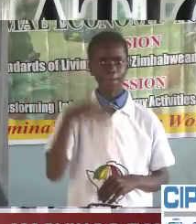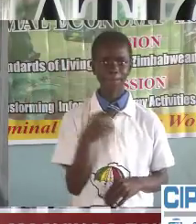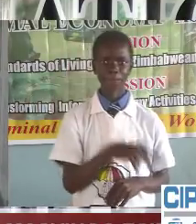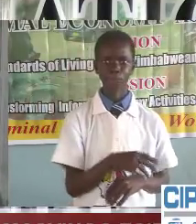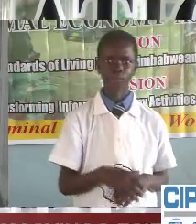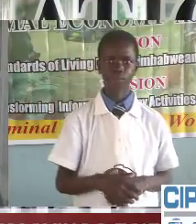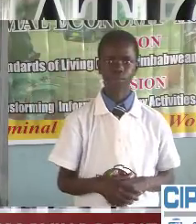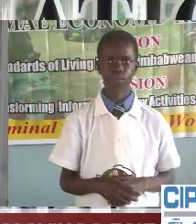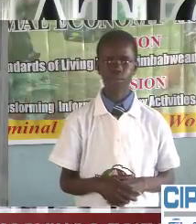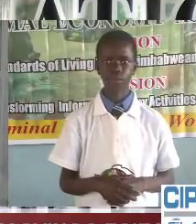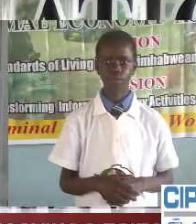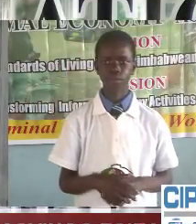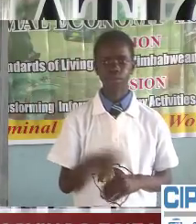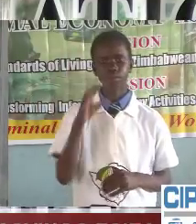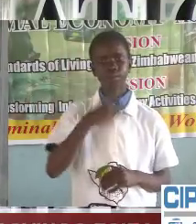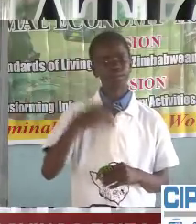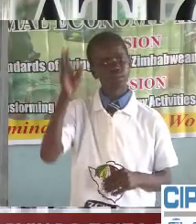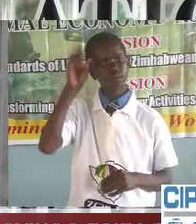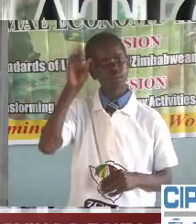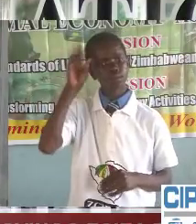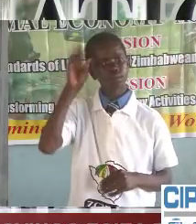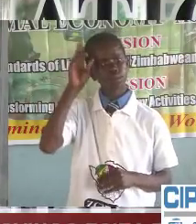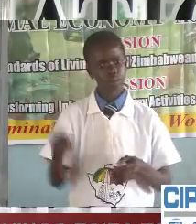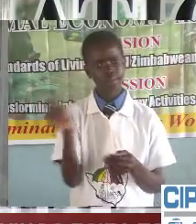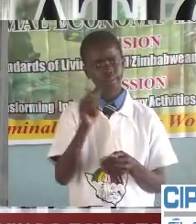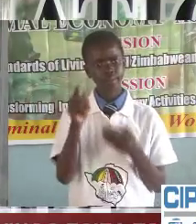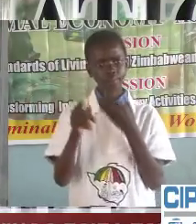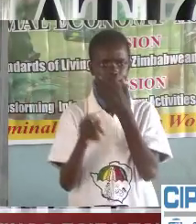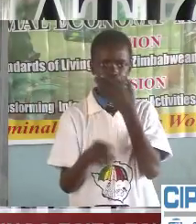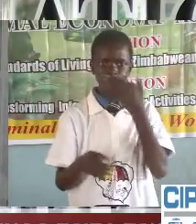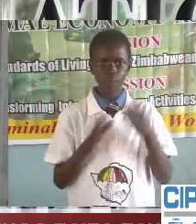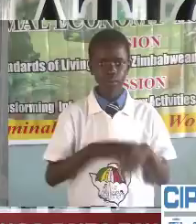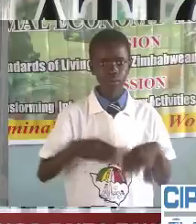kutevera dziri nherera vapinde chikoro vaitawo ini, nekuti